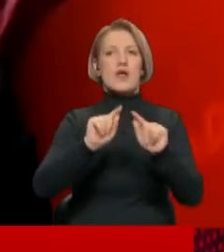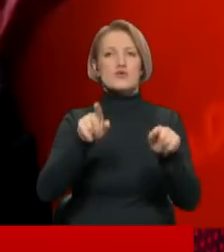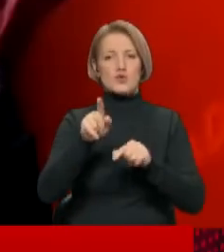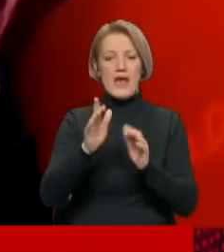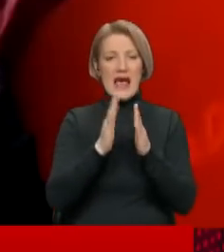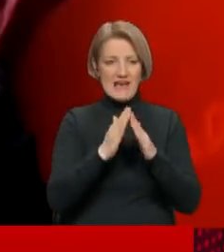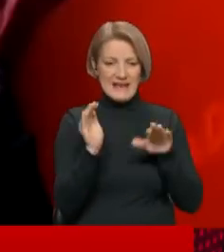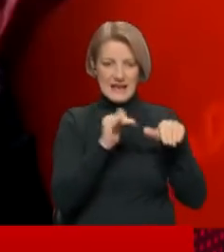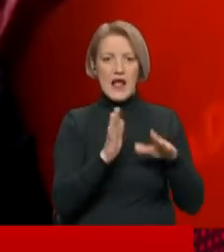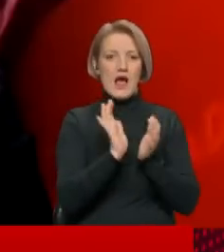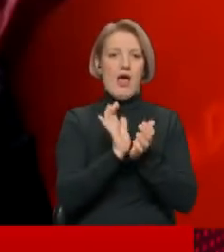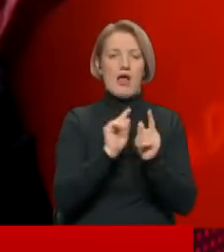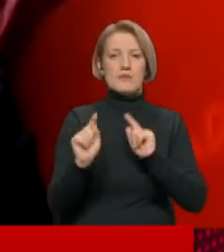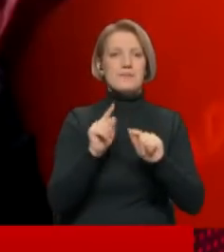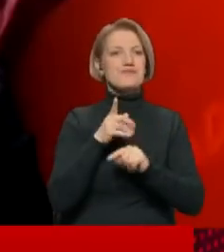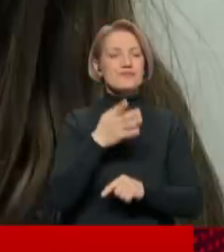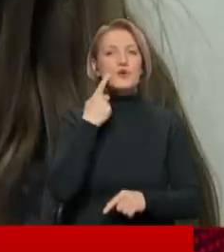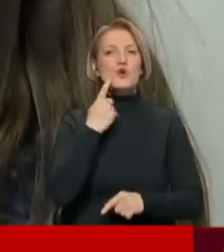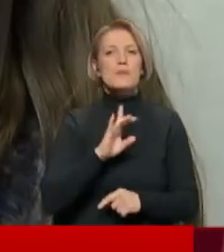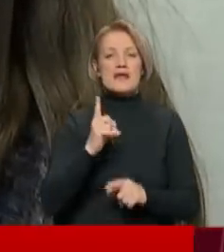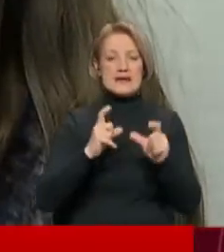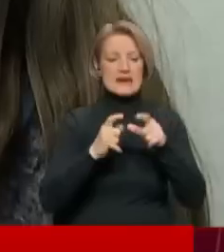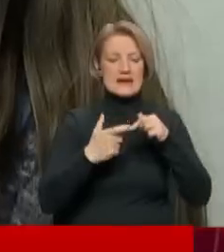hiç görmediğimiz bir durum influ